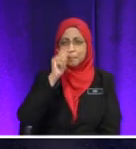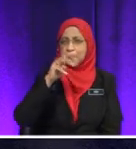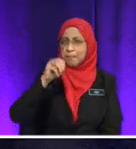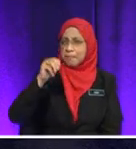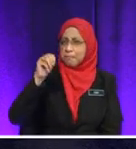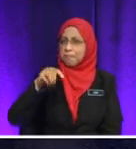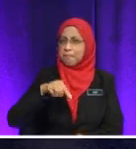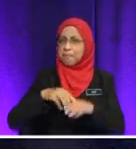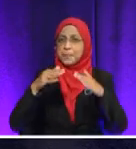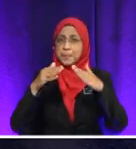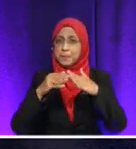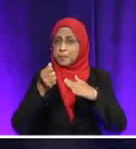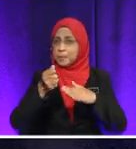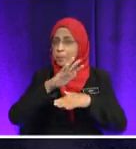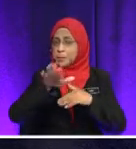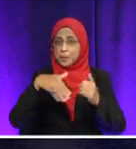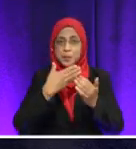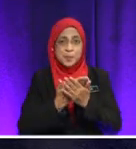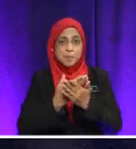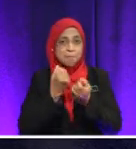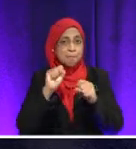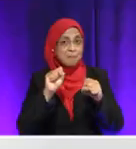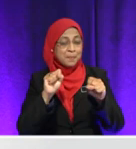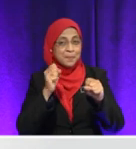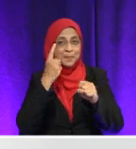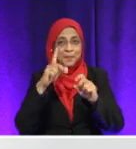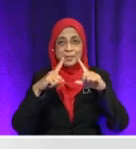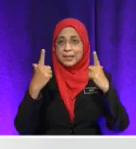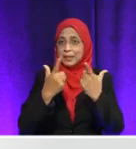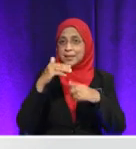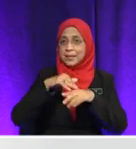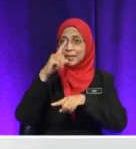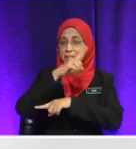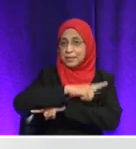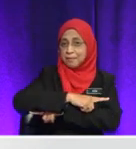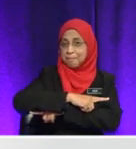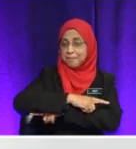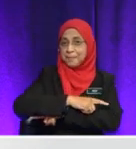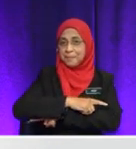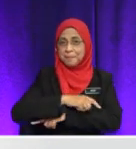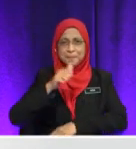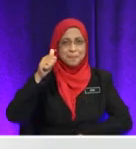di Google Maps Anda studio untuk kelas hari ini kalau ada sedia boleh kasih 2